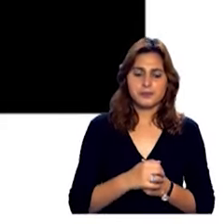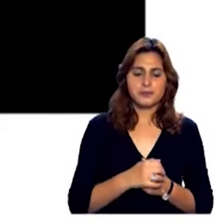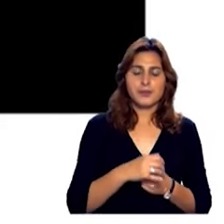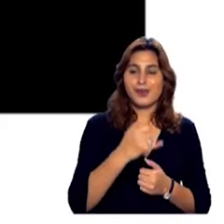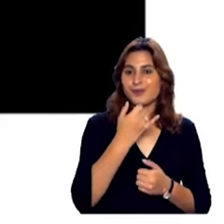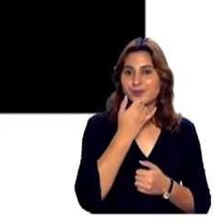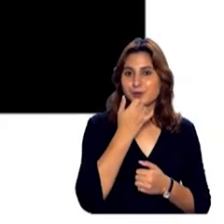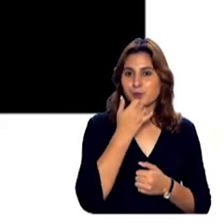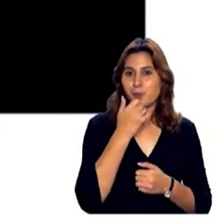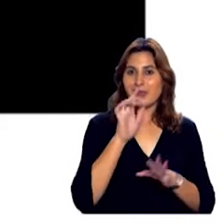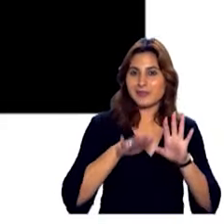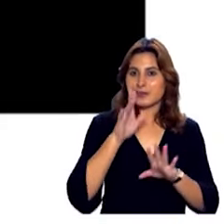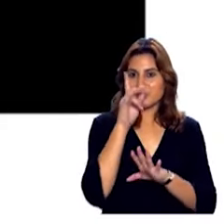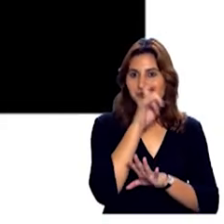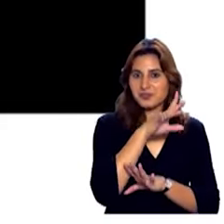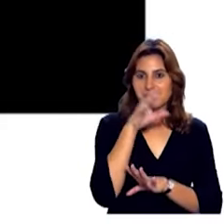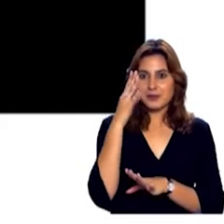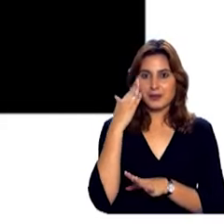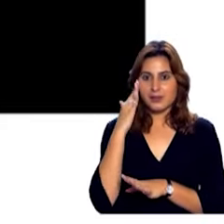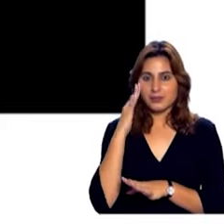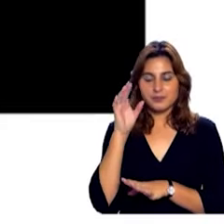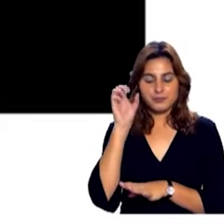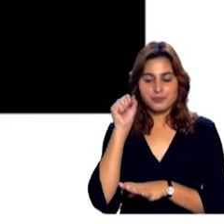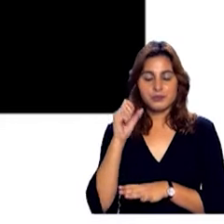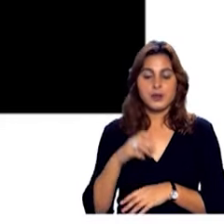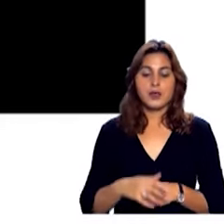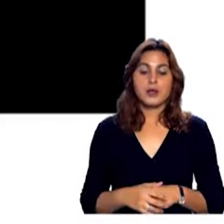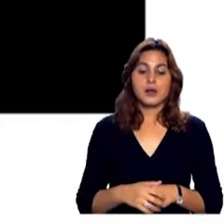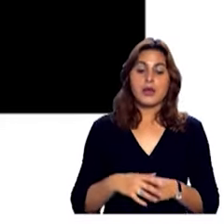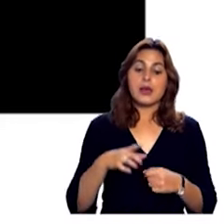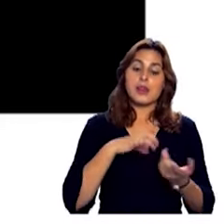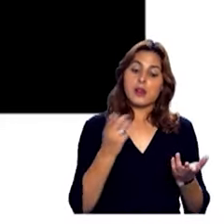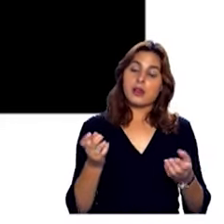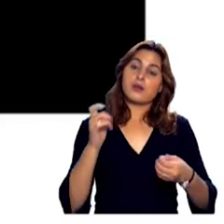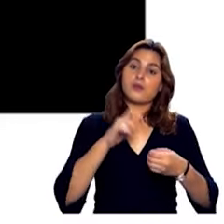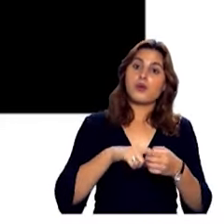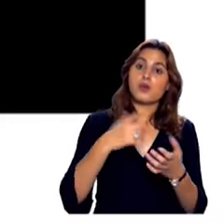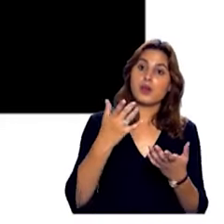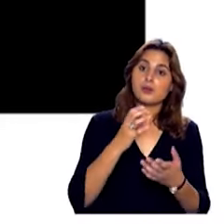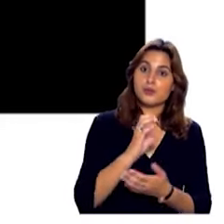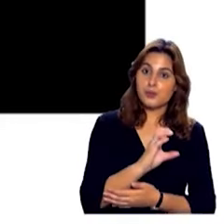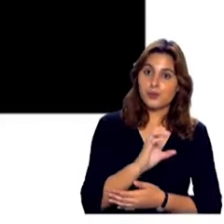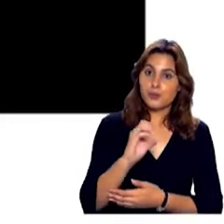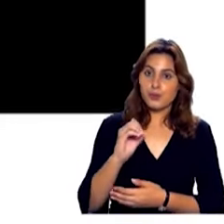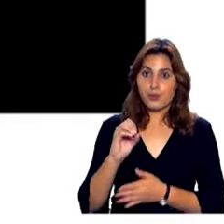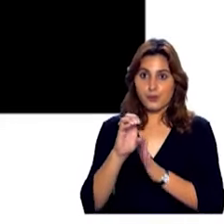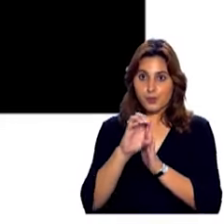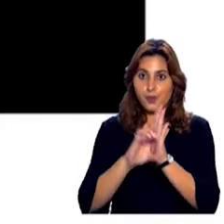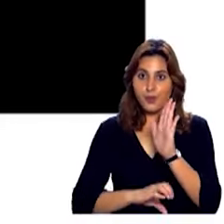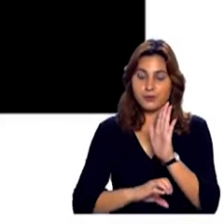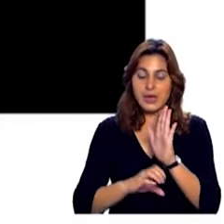sostanziale del codice in effetti Il legislatore italiano ha ritenuto che